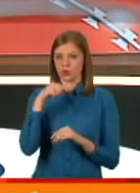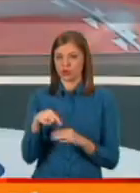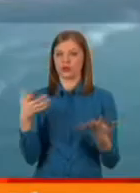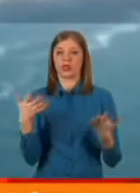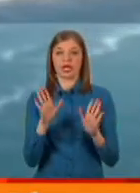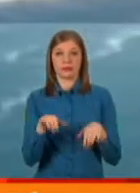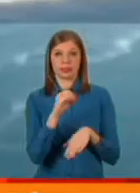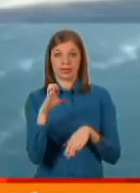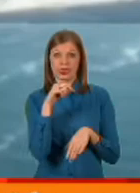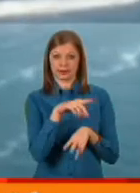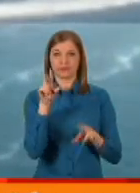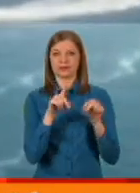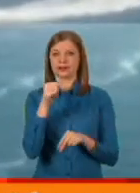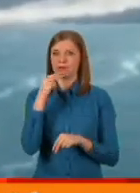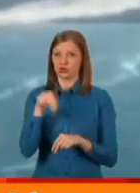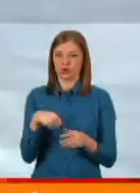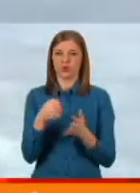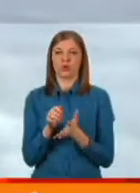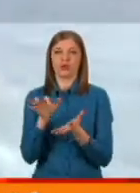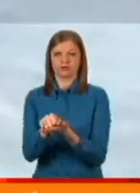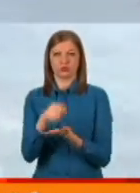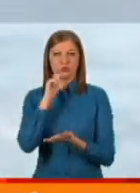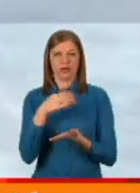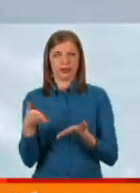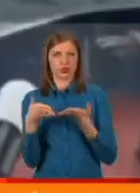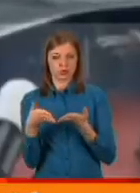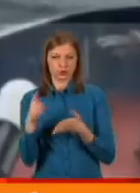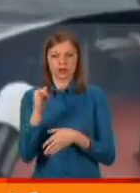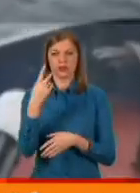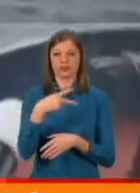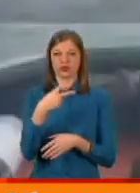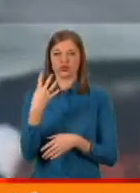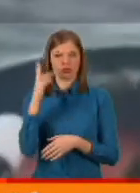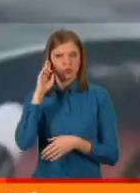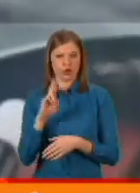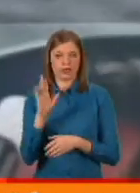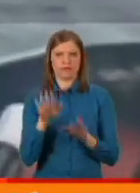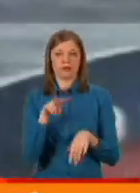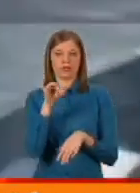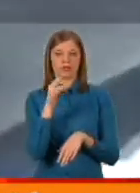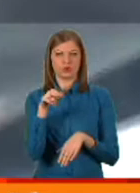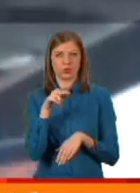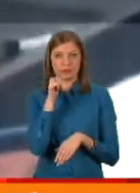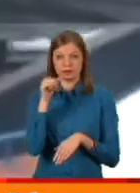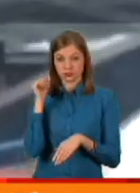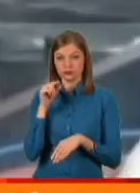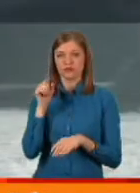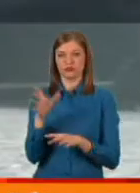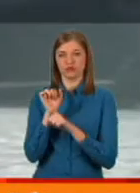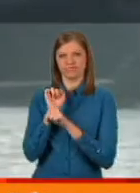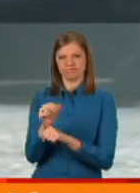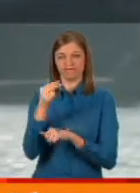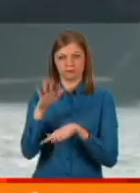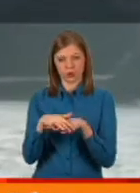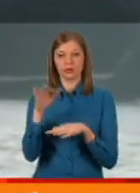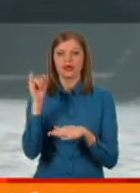яких у ЄС мають за причетних до захоплення українських суден та 24 моряків у листопаді торік. Їм заморозять рахунки